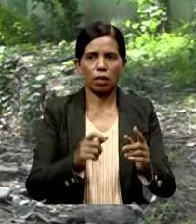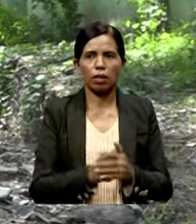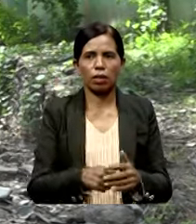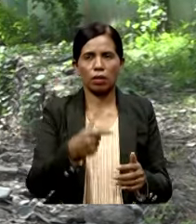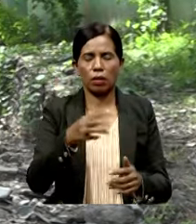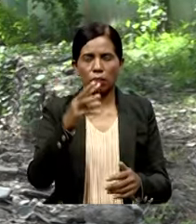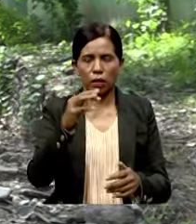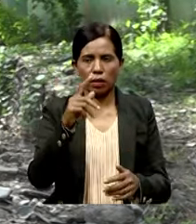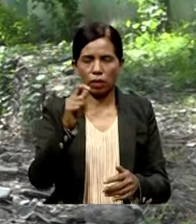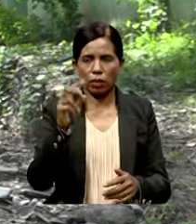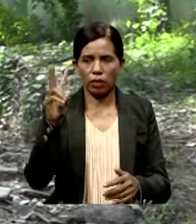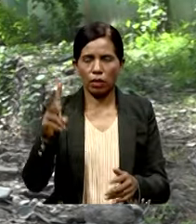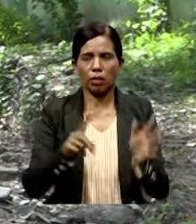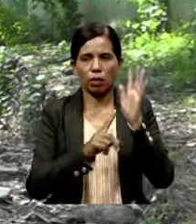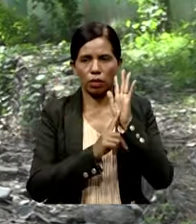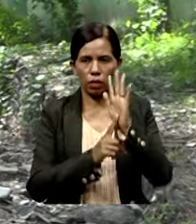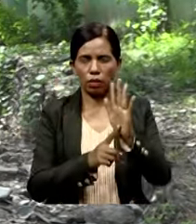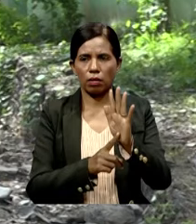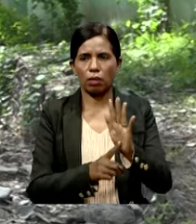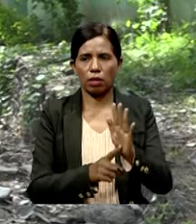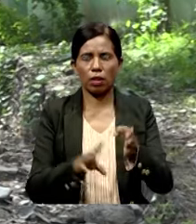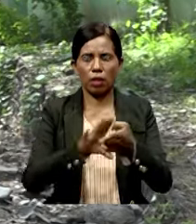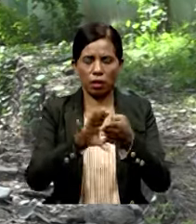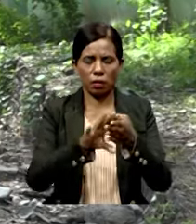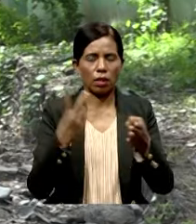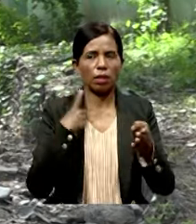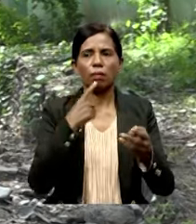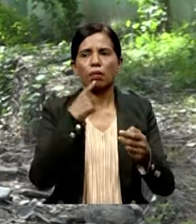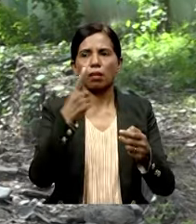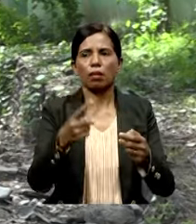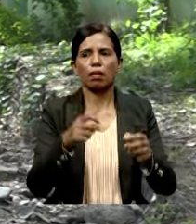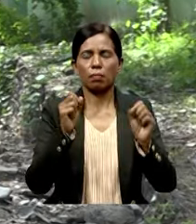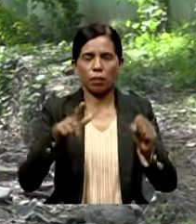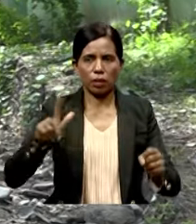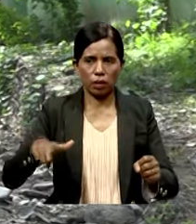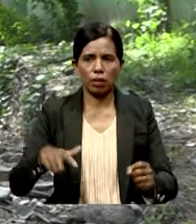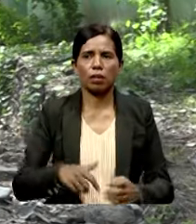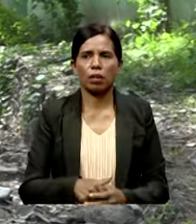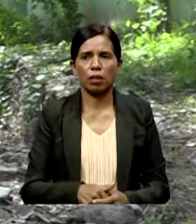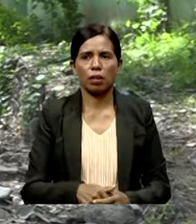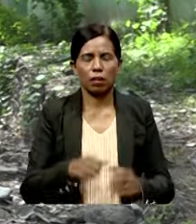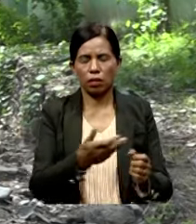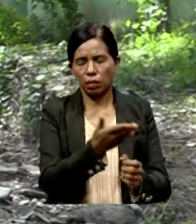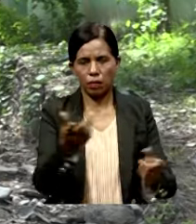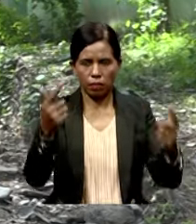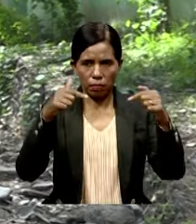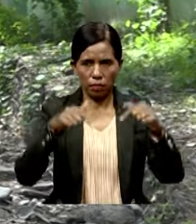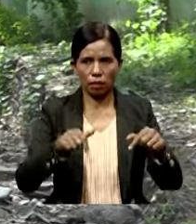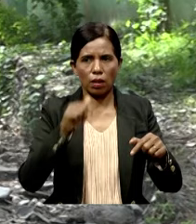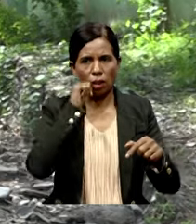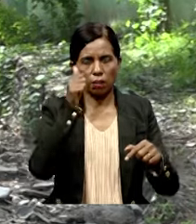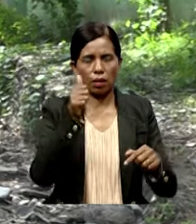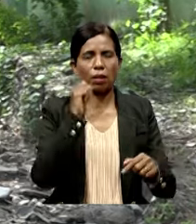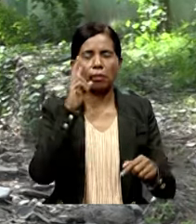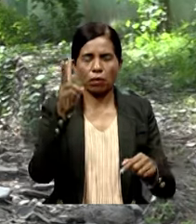zemen tifine para bele fosai ba surat ne be ame rekomenda ba bele tarni mis Nara kata kita bosar tu nuluk mai, abang kabeh ruwet bosar